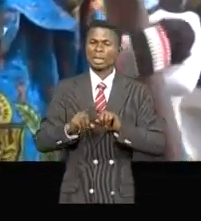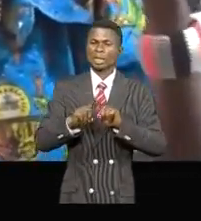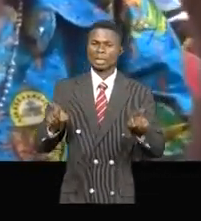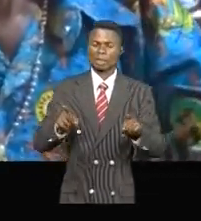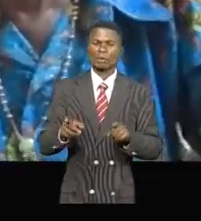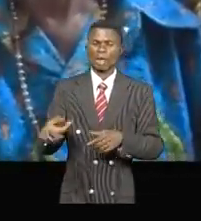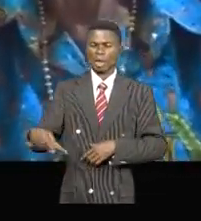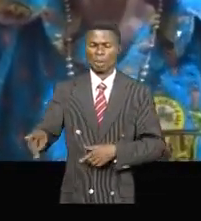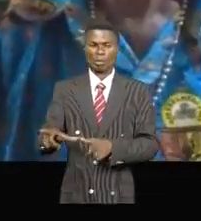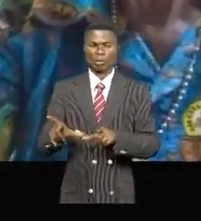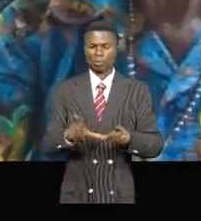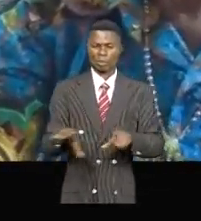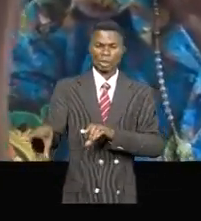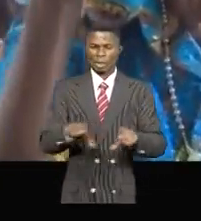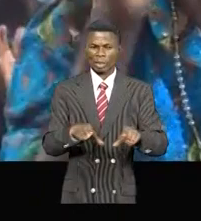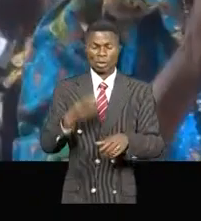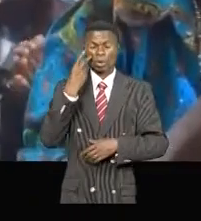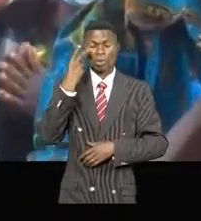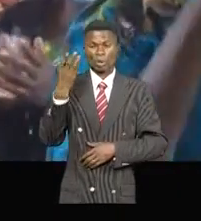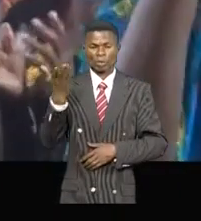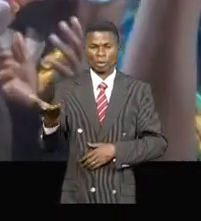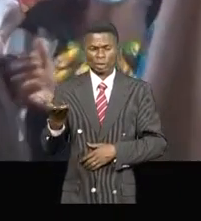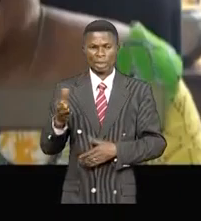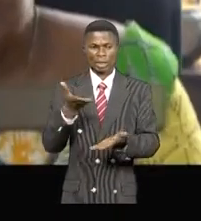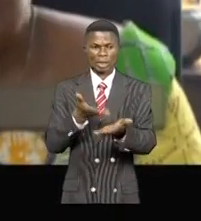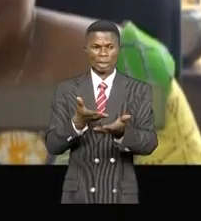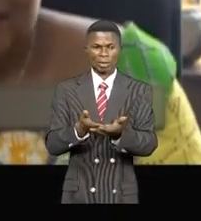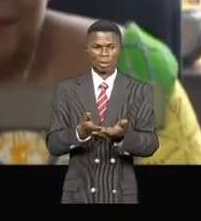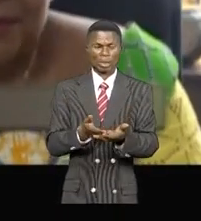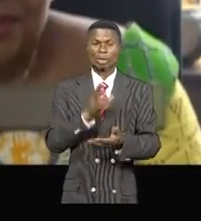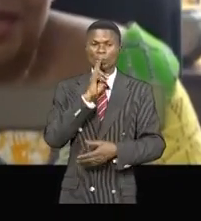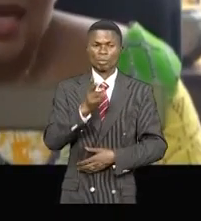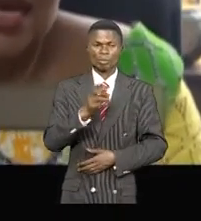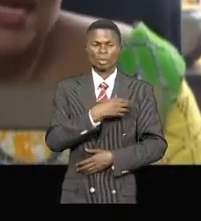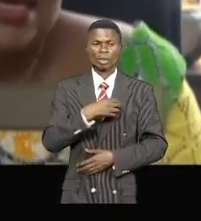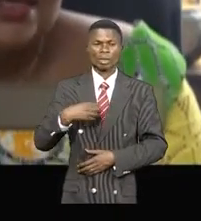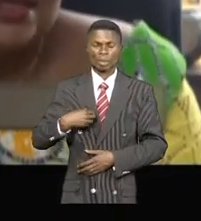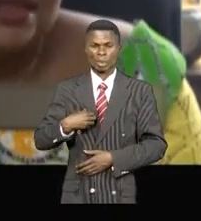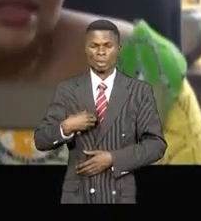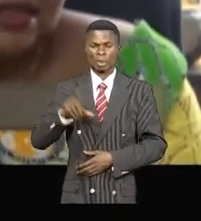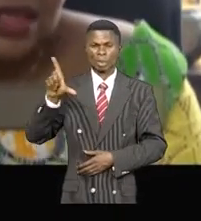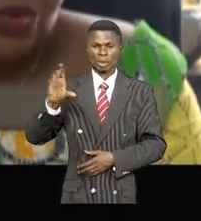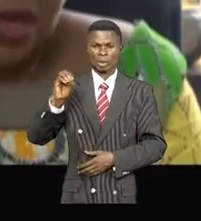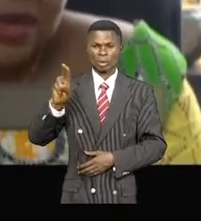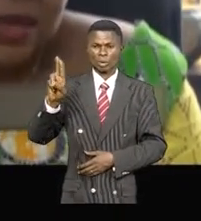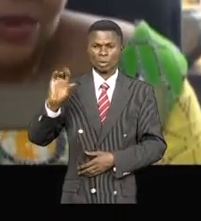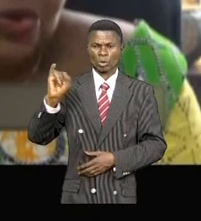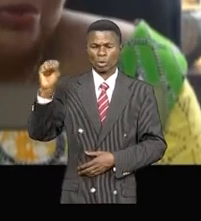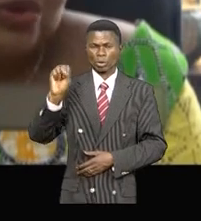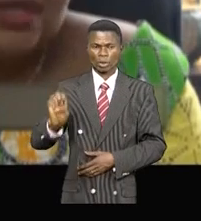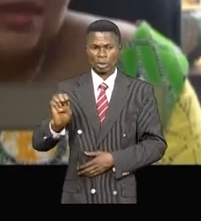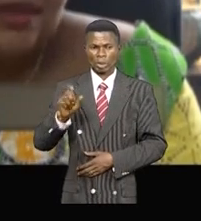Lualaba par son action et sa vision. Il s'agit bel et bien de Madame Louise Ilunga